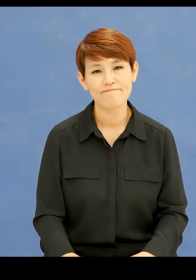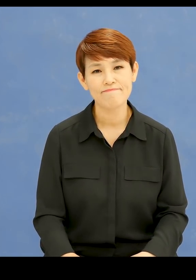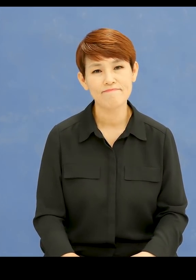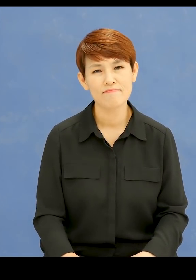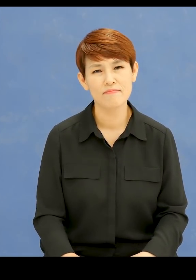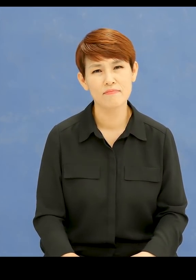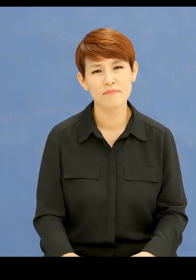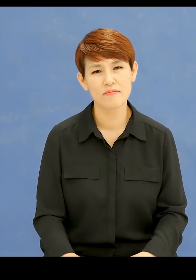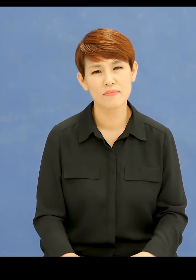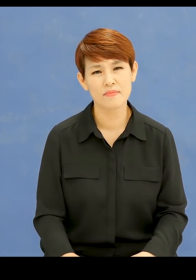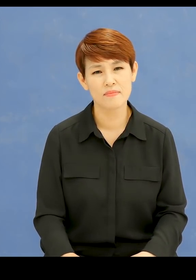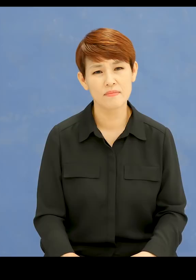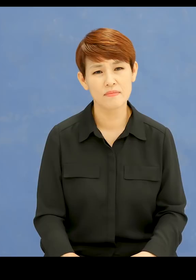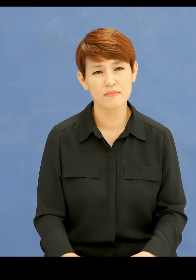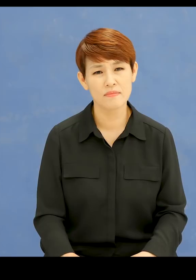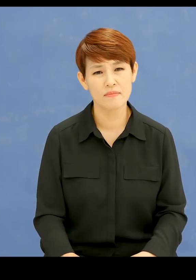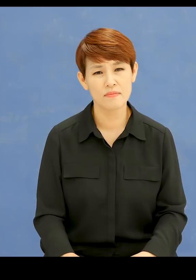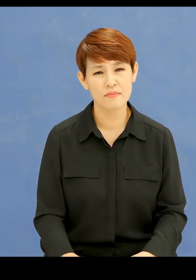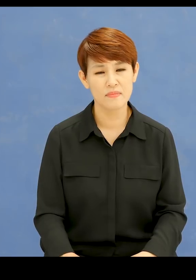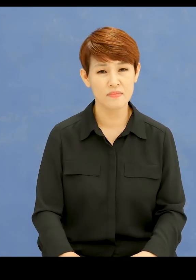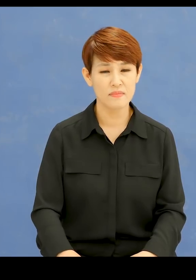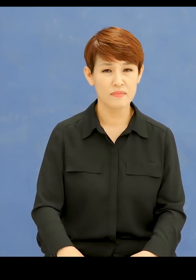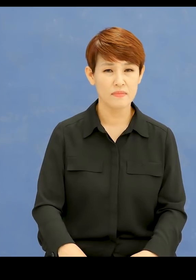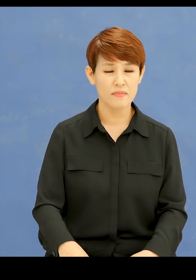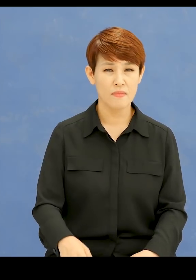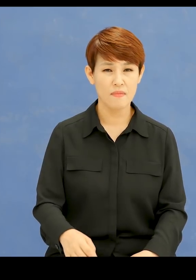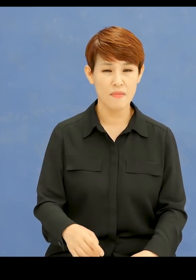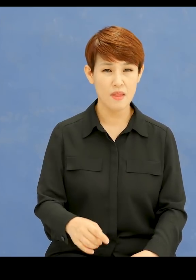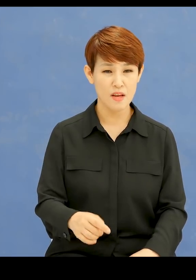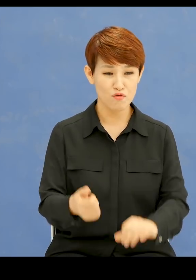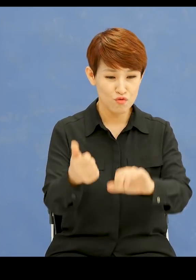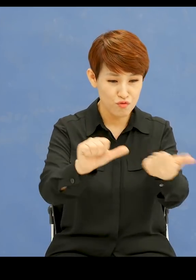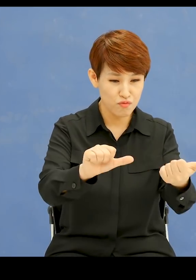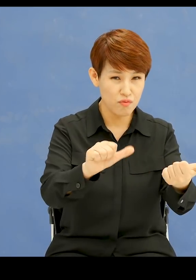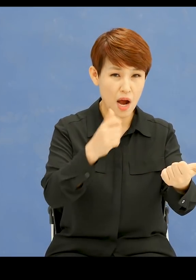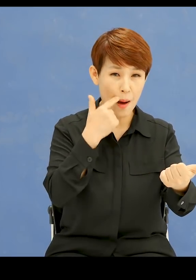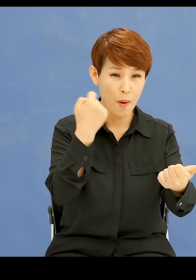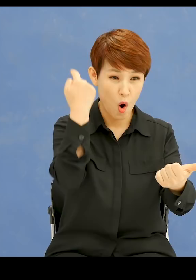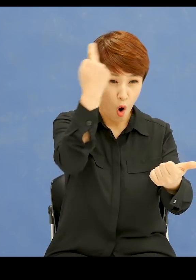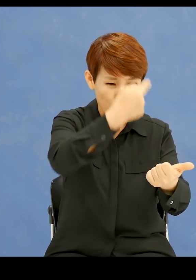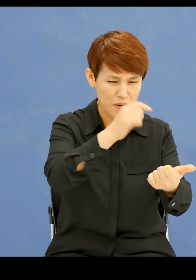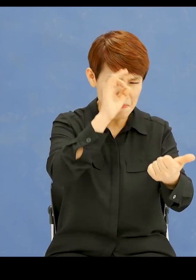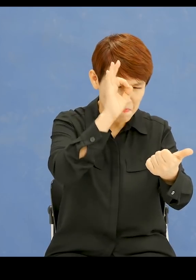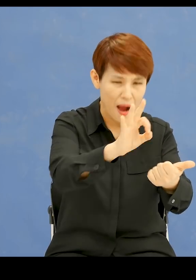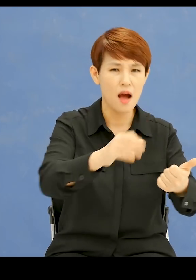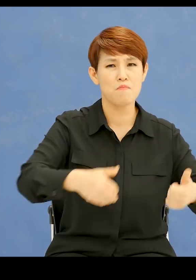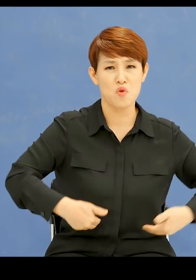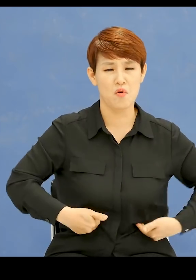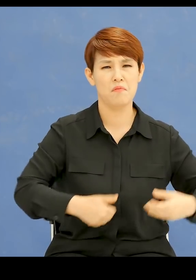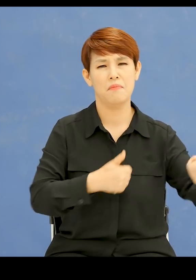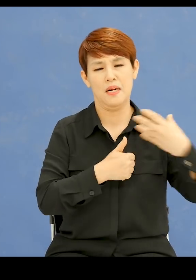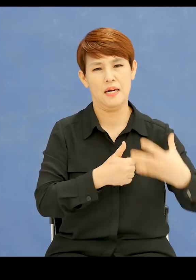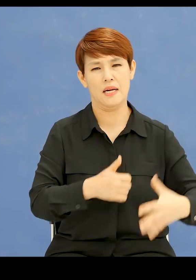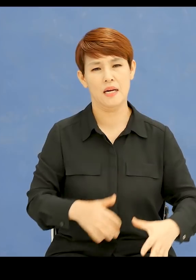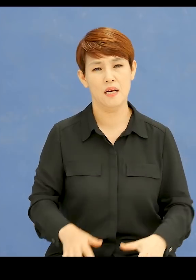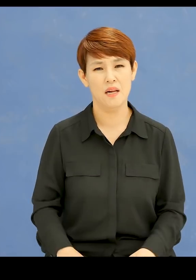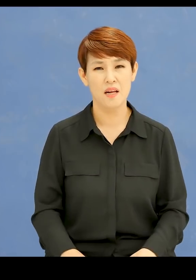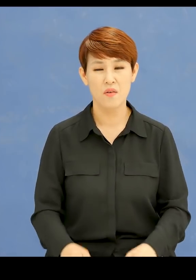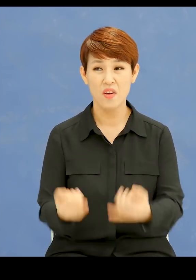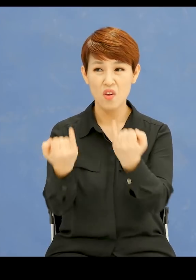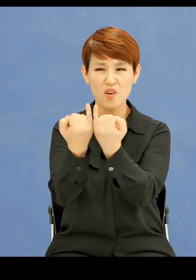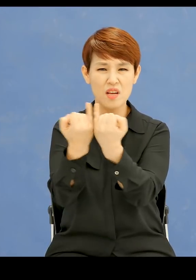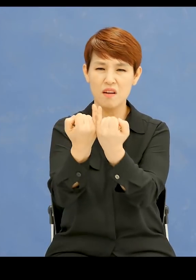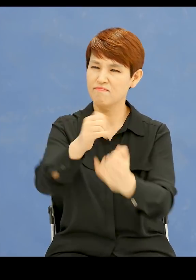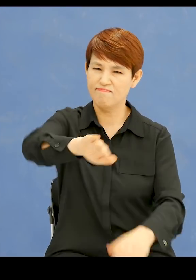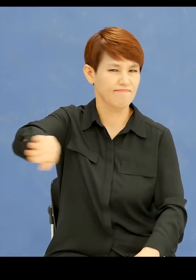그래서 굳이 그거를 뜯어서 봐야 된다라고 어른들이 하시는 거예요. 그래서 관을 뜯으시더라고요. 그런데 이제